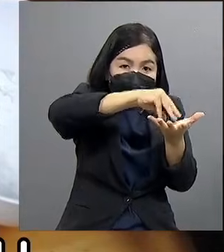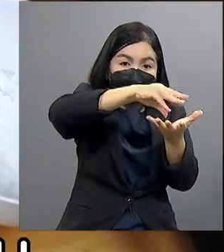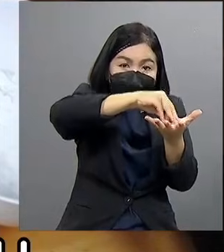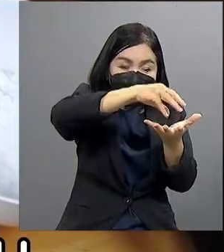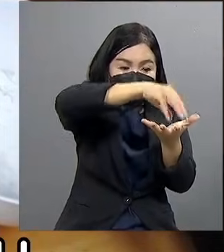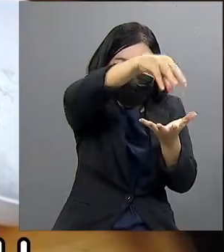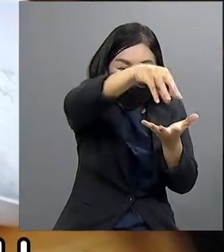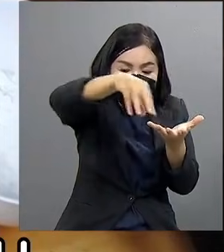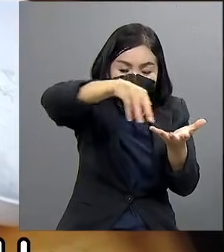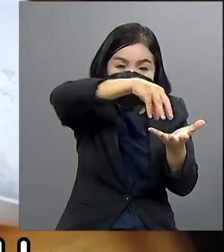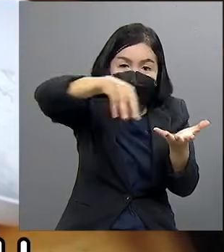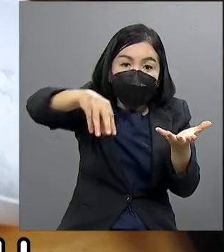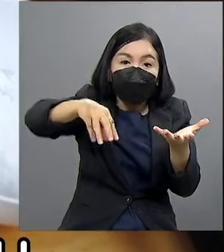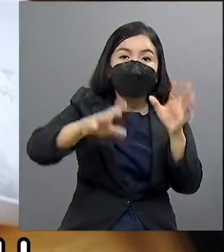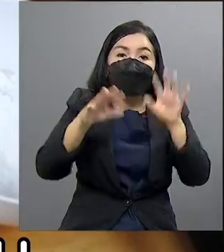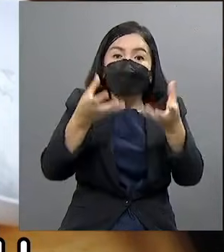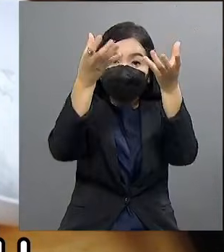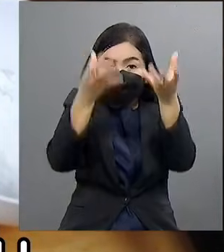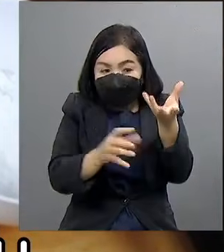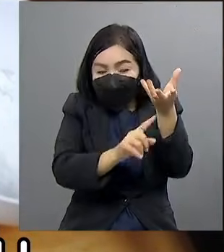ที่ประมาณสัก20กรัม